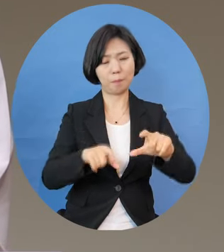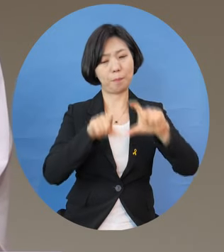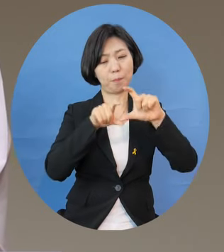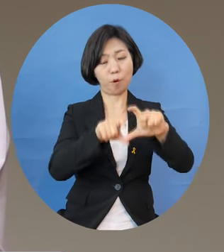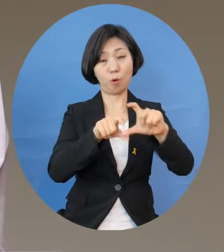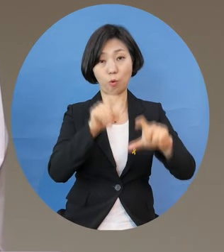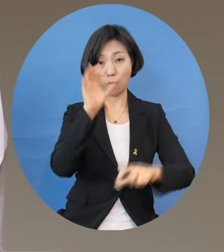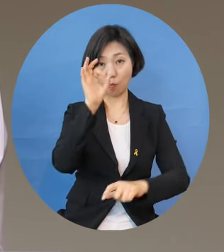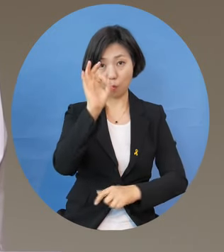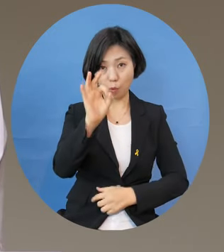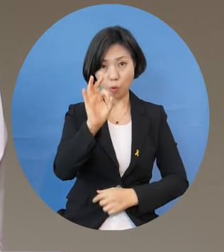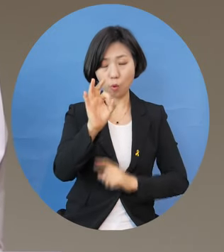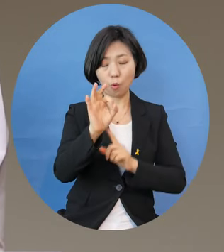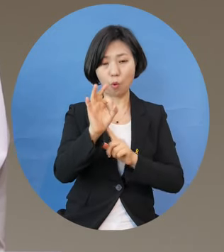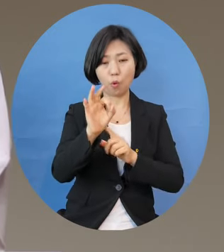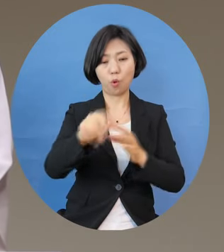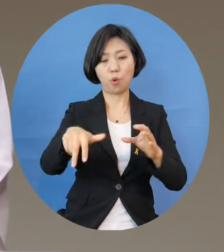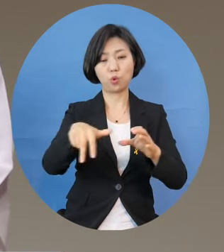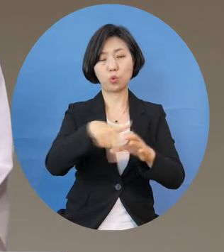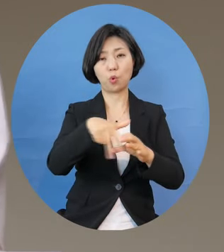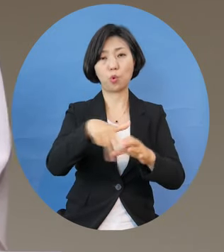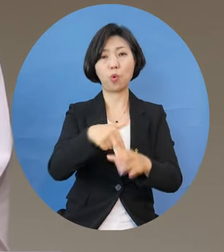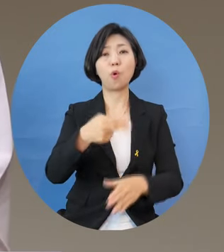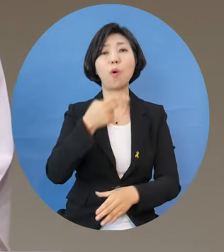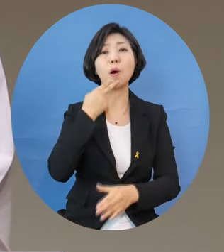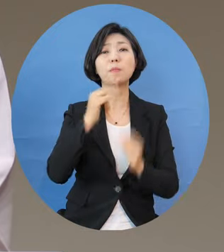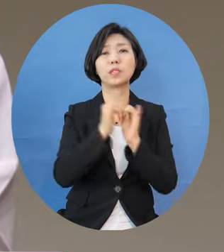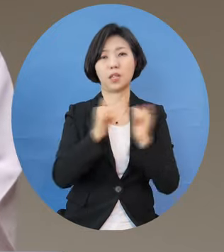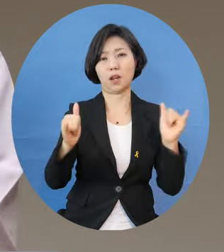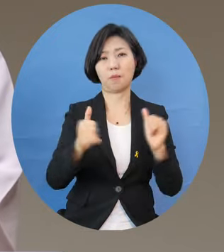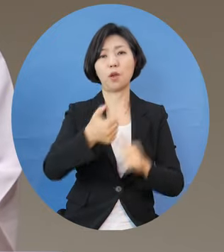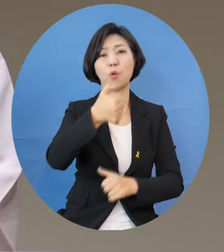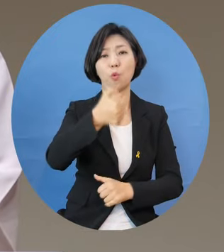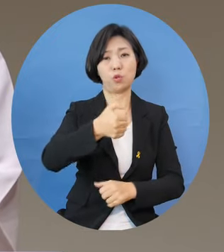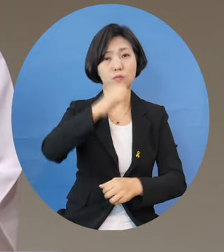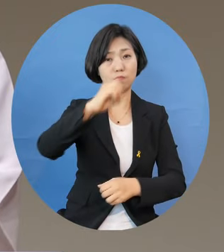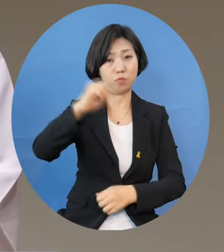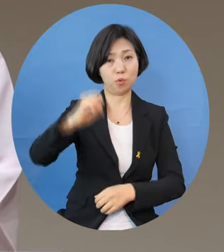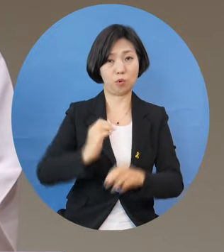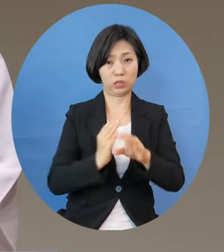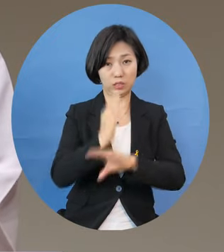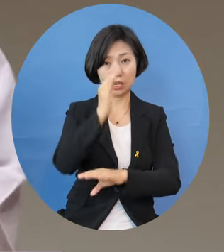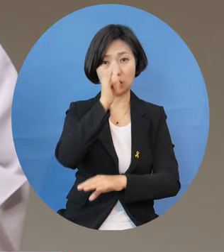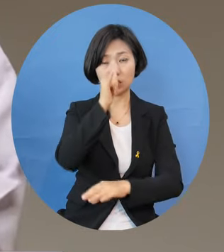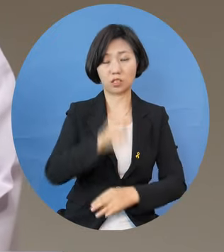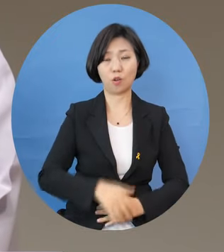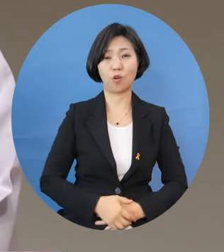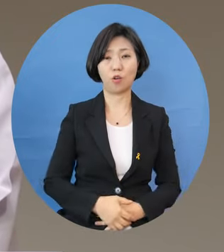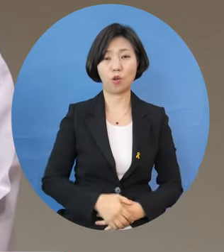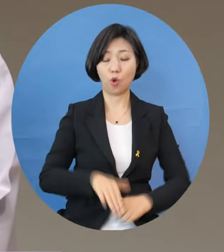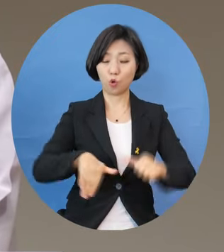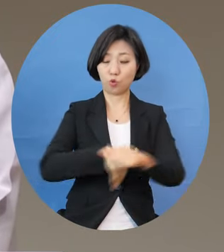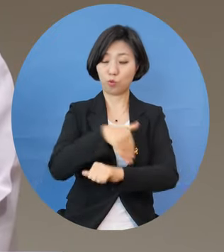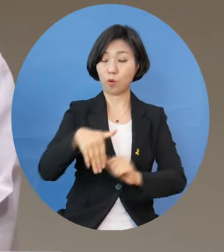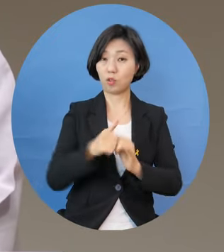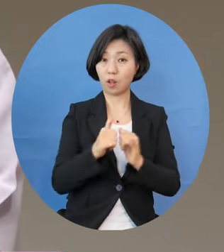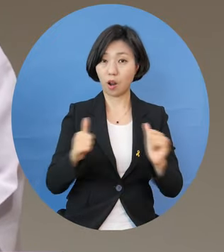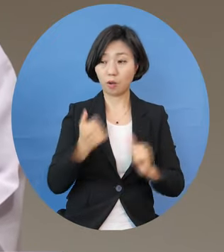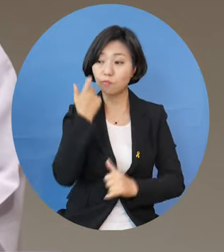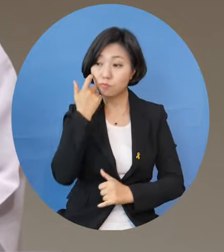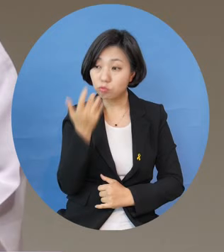보면 종교를 없는 사람이 절반이 넘었답니다. 그러니까 우리 주위에 사람들을